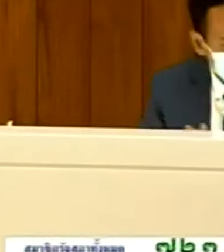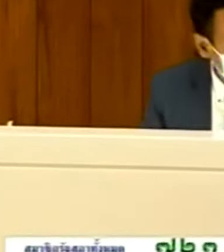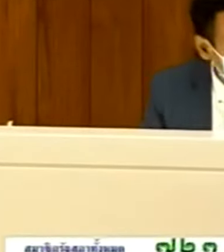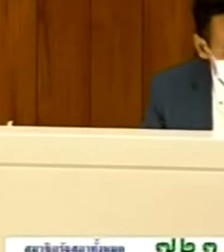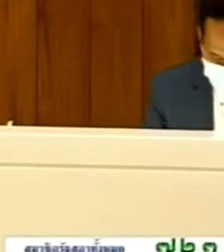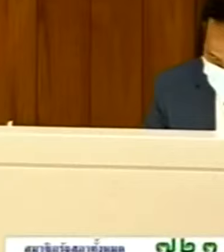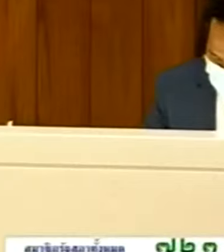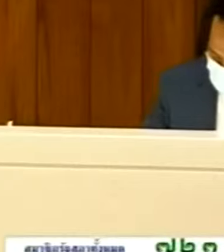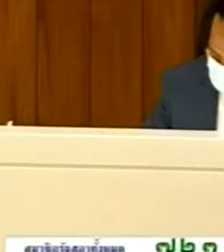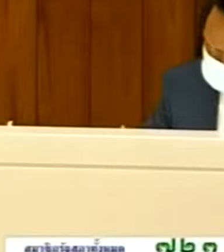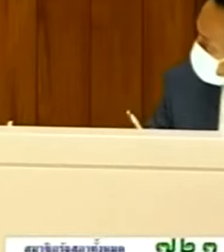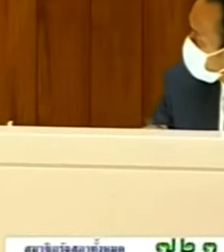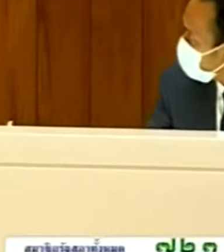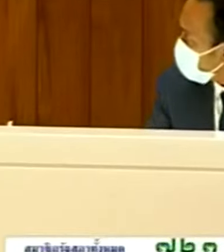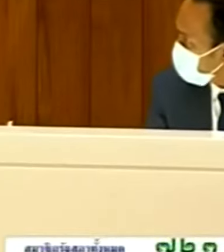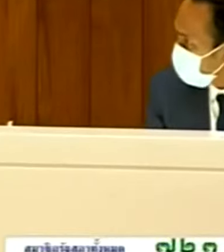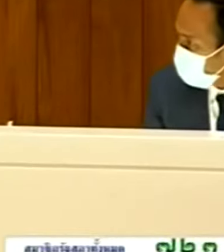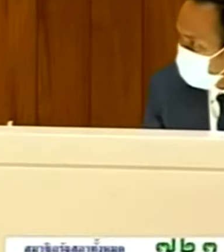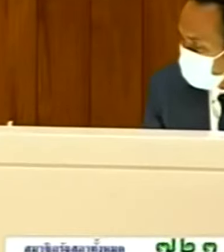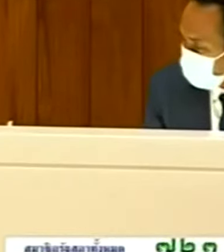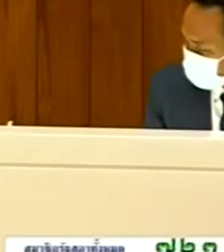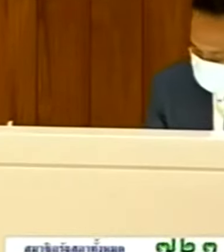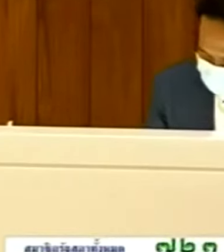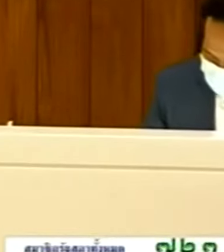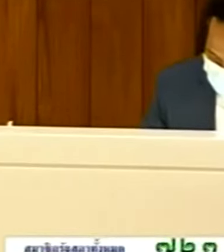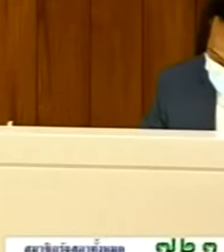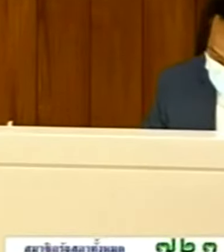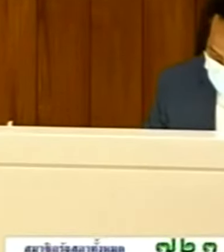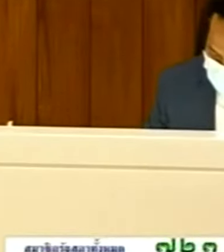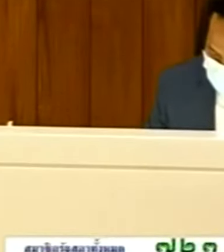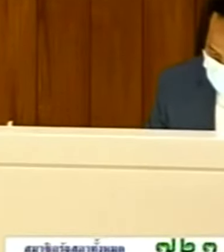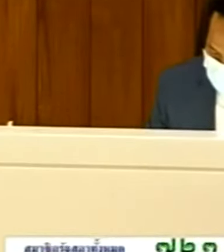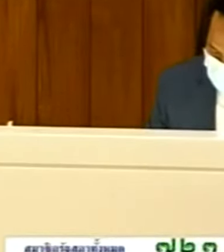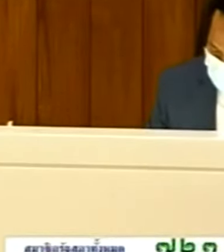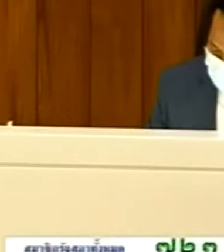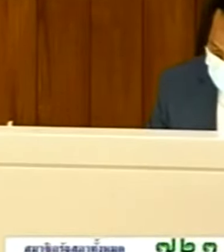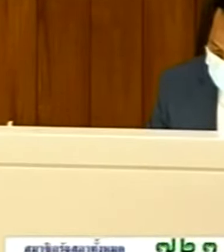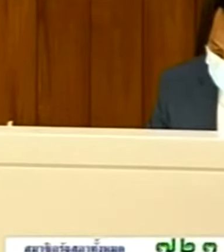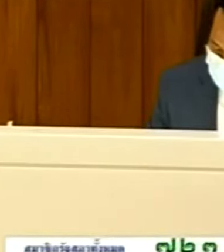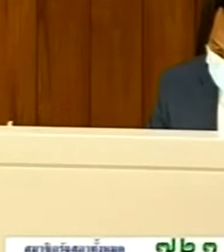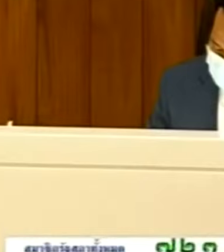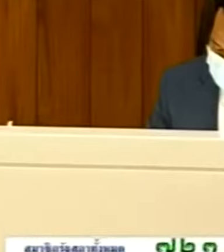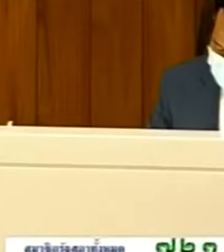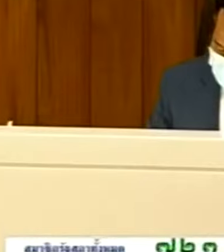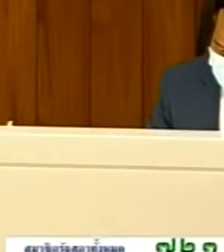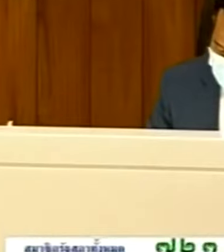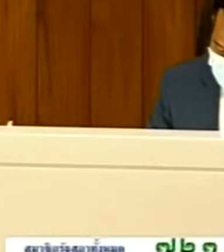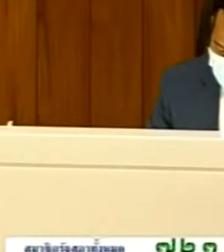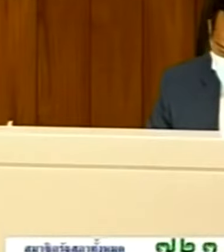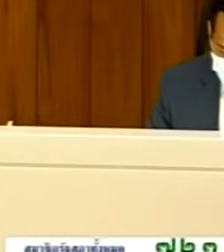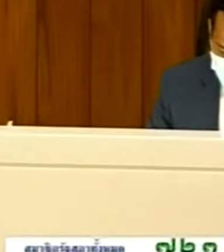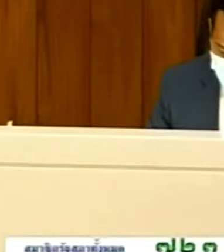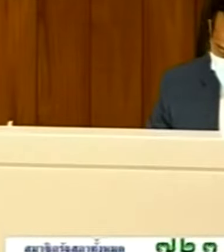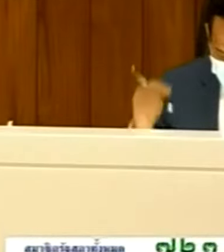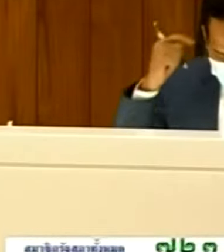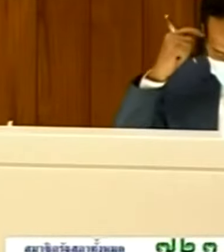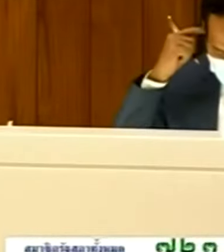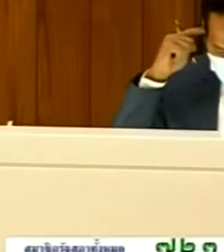135,247 รายชื่อที่เข้าชื่อร่วมกันในการเสนอร่างรัฐธรรมนูญแก้ไขเพิ่มเติมครั้งนี้ครับมีเพื่อนสมาชิกหลายท่านได้ซักถามเพิ่มเติมมานะ